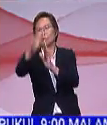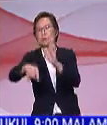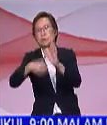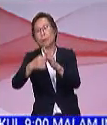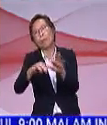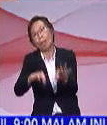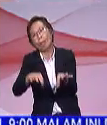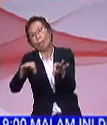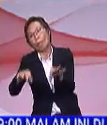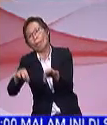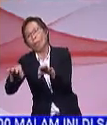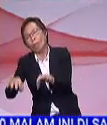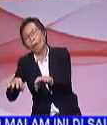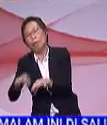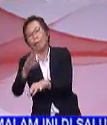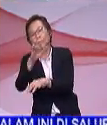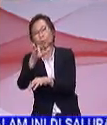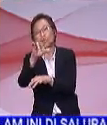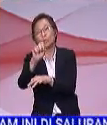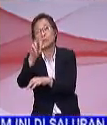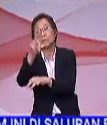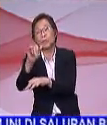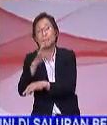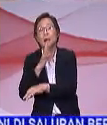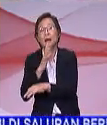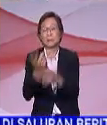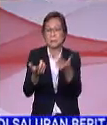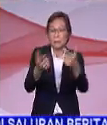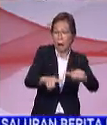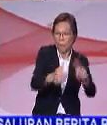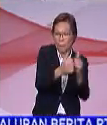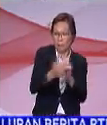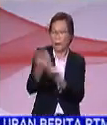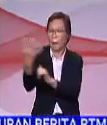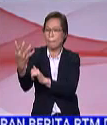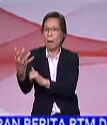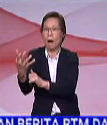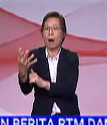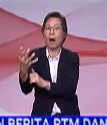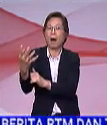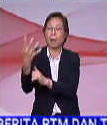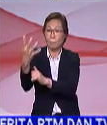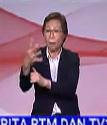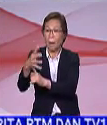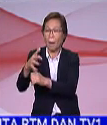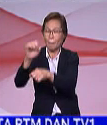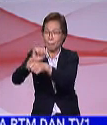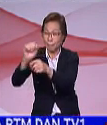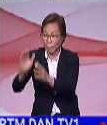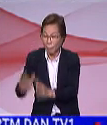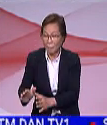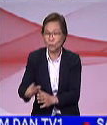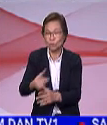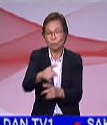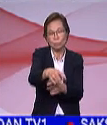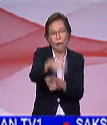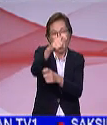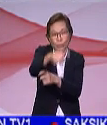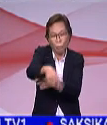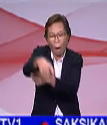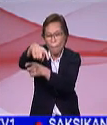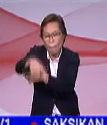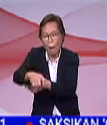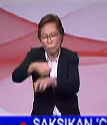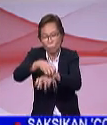bot Yuzri Mahmud, dalam kejadian itu, dia bersama 4 awak-awak dalam perjalanan untuk mencadat sotong di